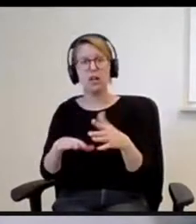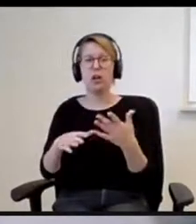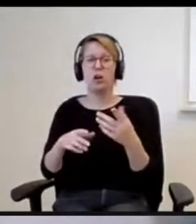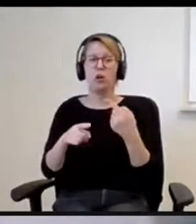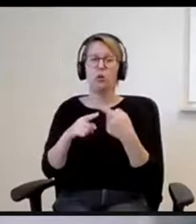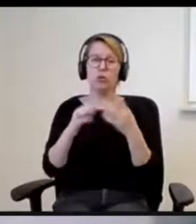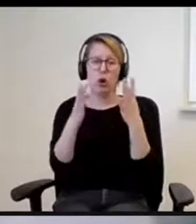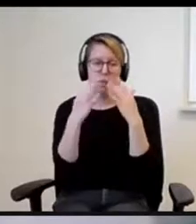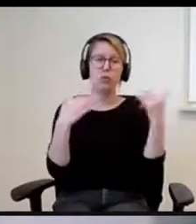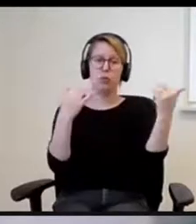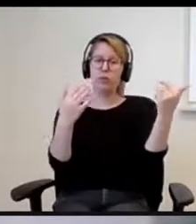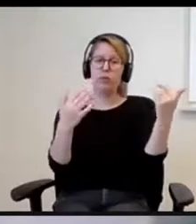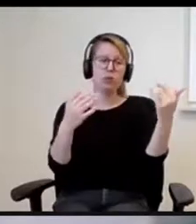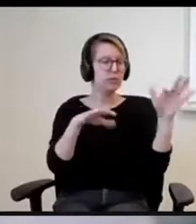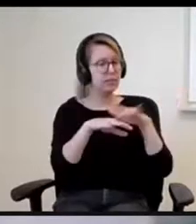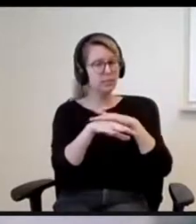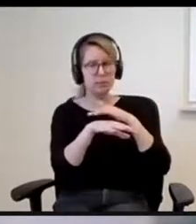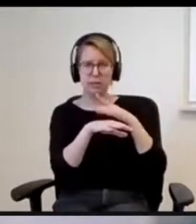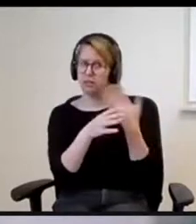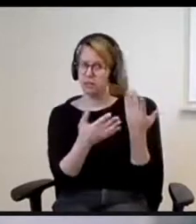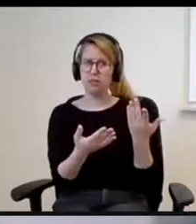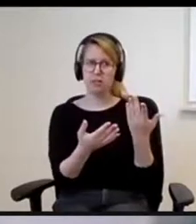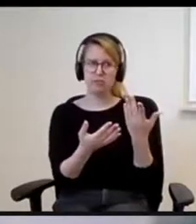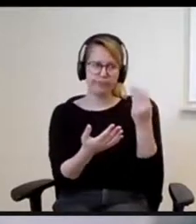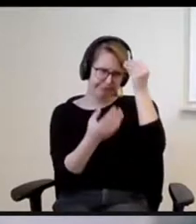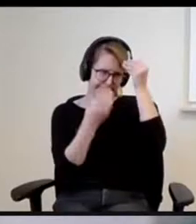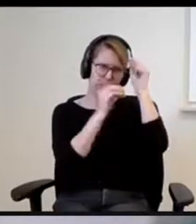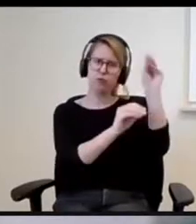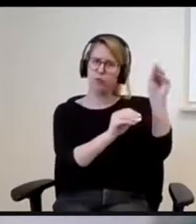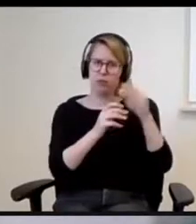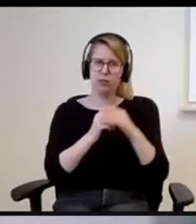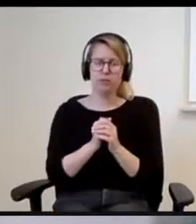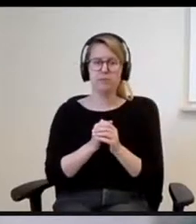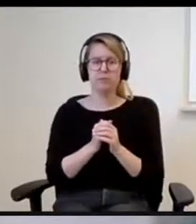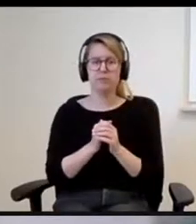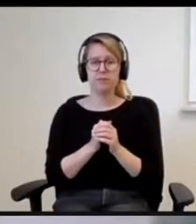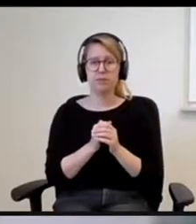personnes sur l'importance de prendre en compte